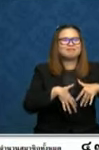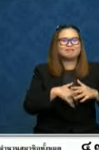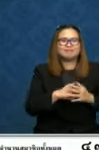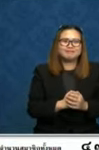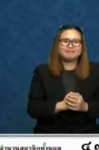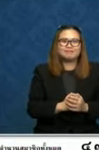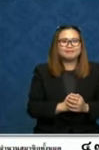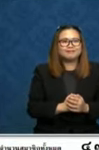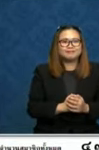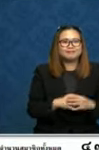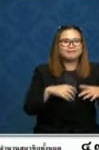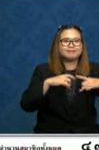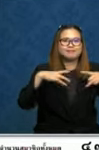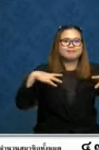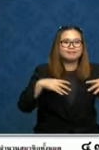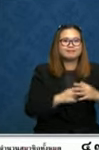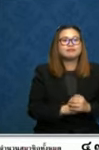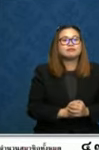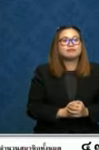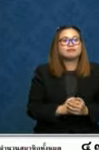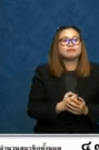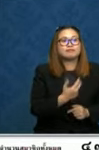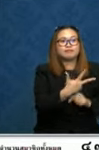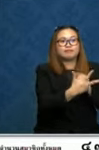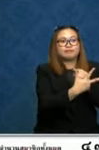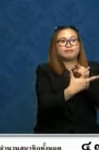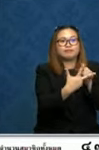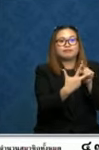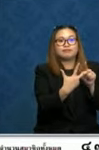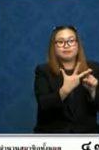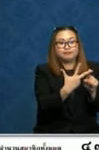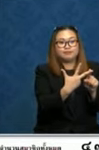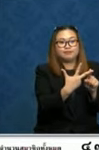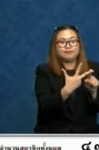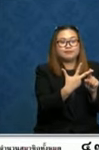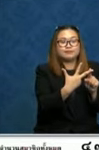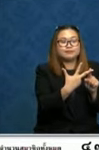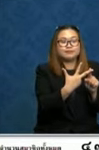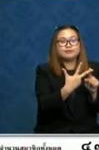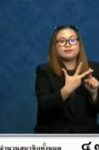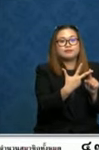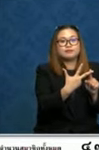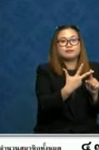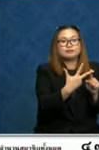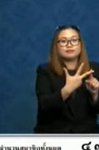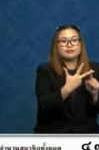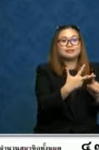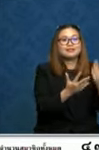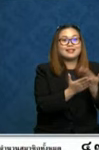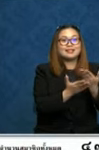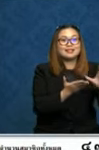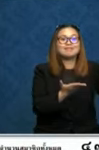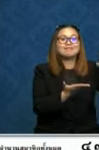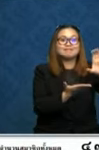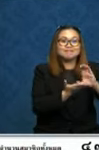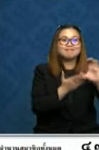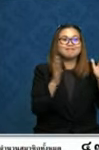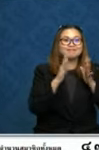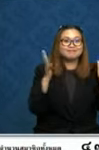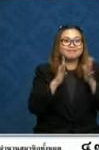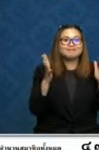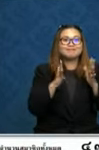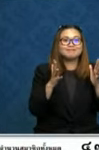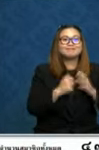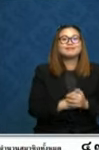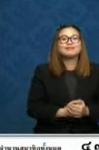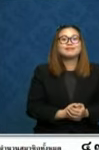ยอุดมการณ์3ตัวรวมกันเนี่ยครับ3โครง3อันเนี่ยนะครับก็มีงบประมาณมหาศาลนะครับแบบนี้เนี่ยจะ